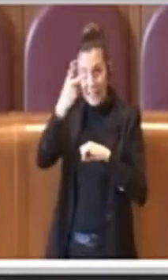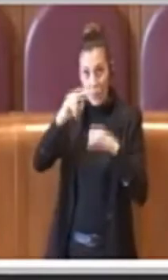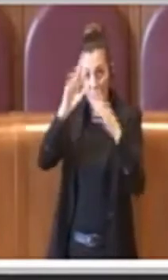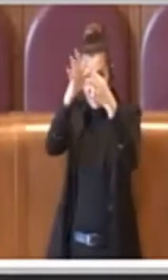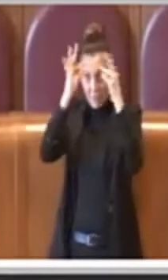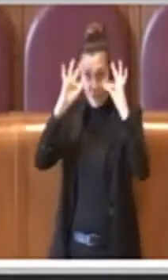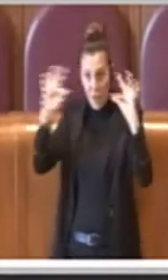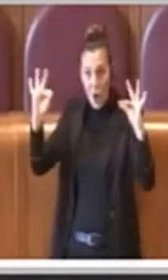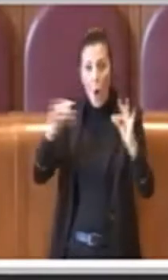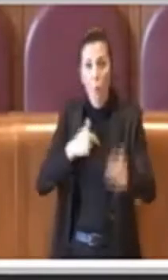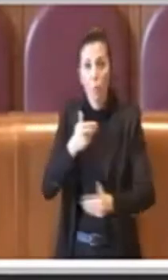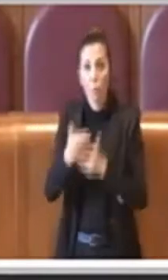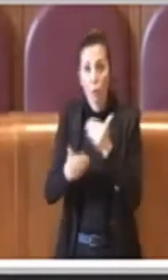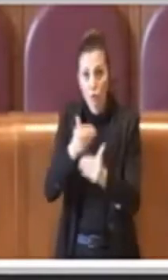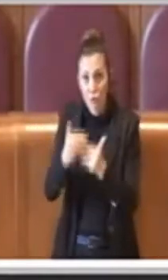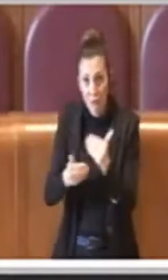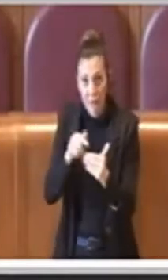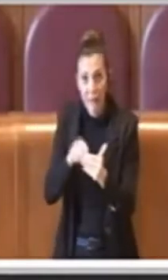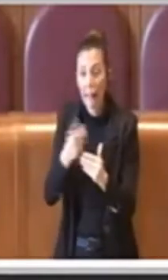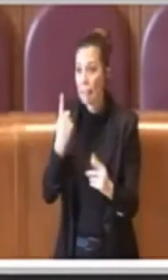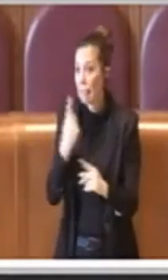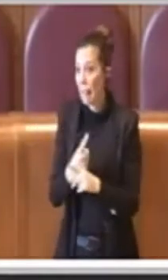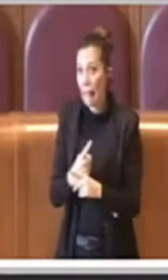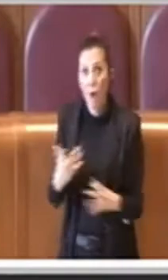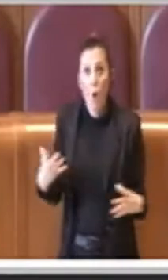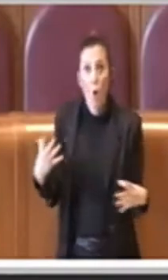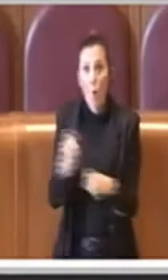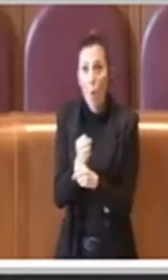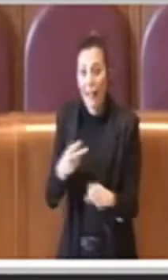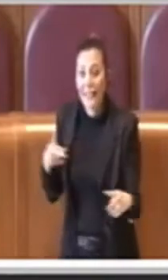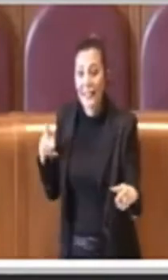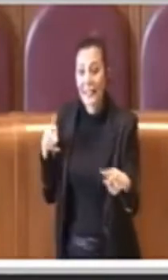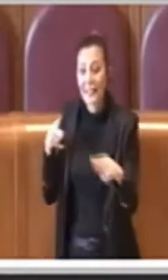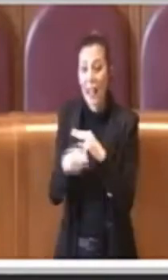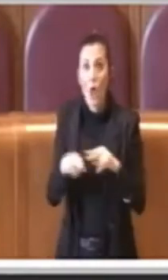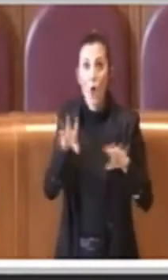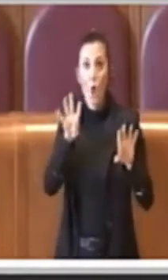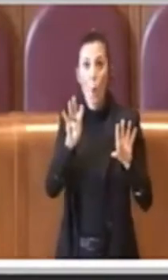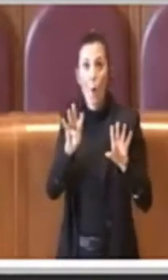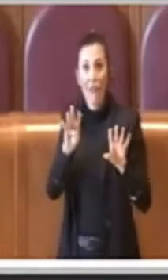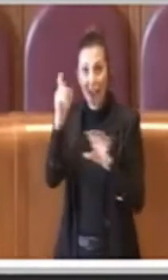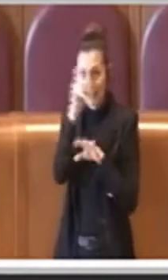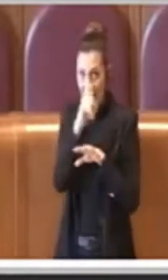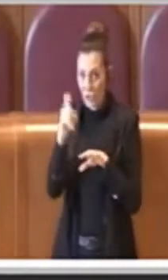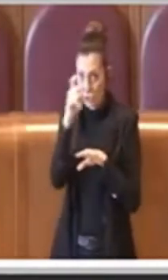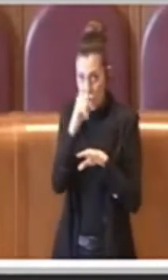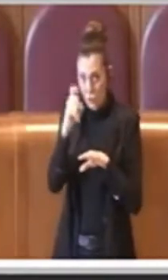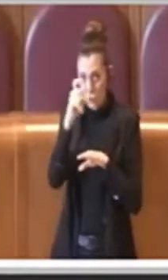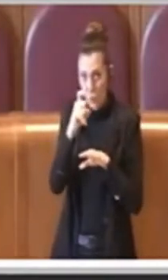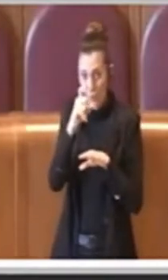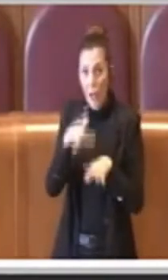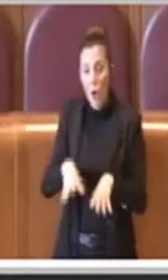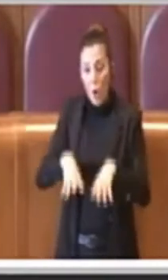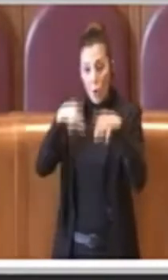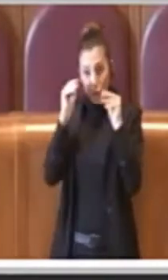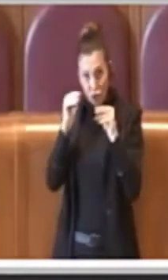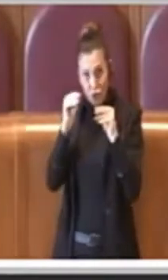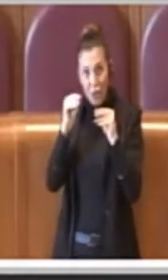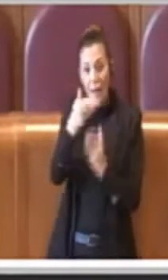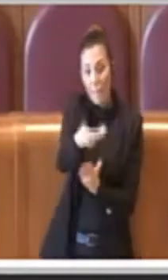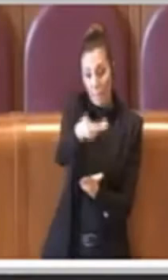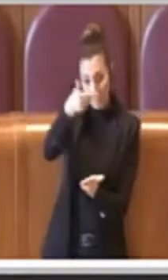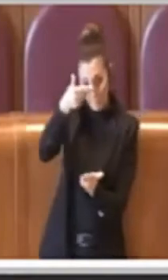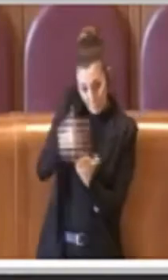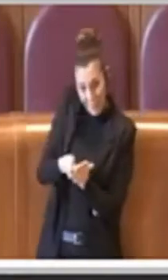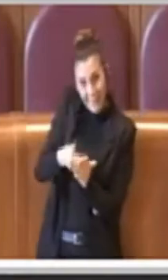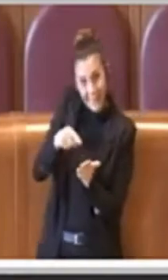Il procedimento dovrà comunque concludersi entro il termine di 90 giorni decorrenti dalla presentazione